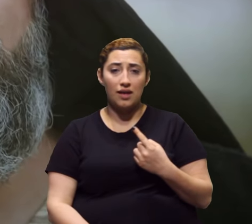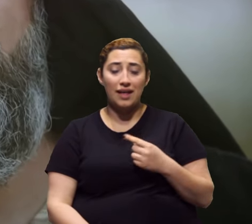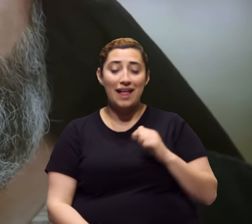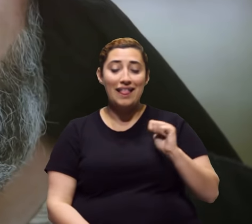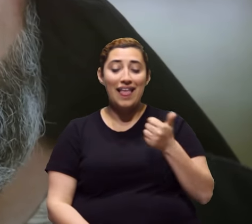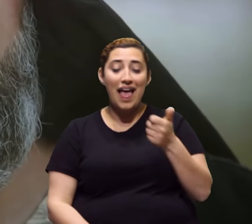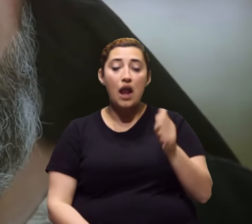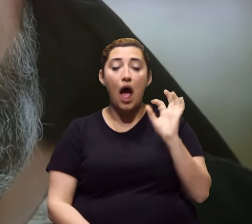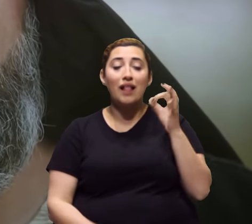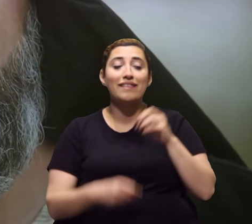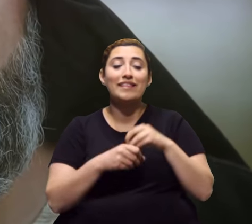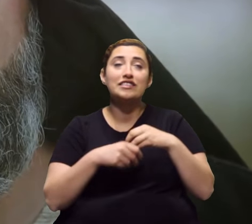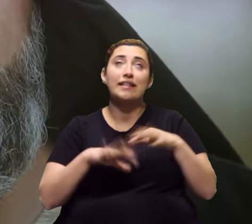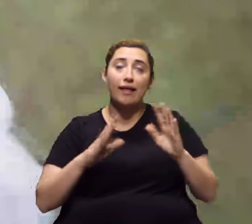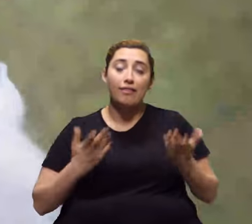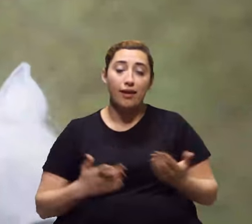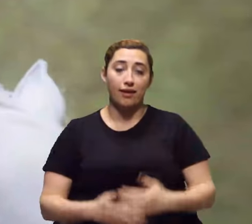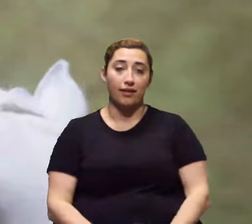kıymet altında olmasa gerek.